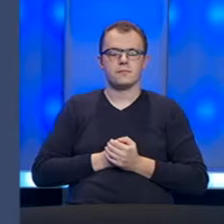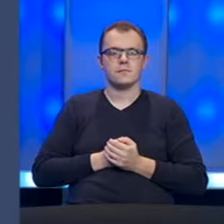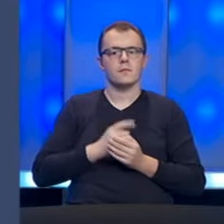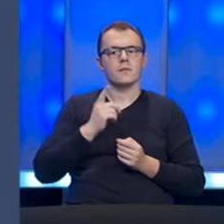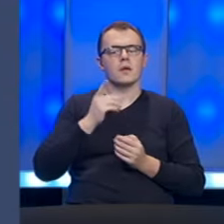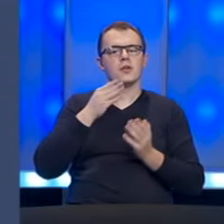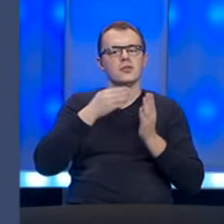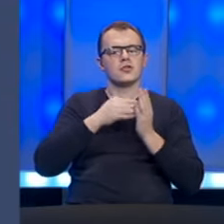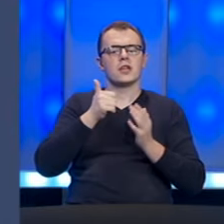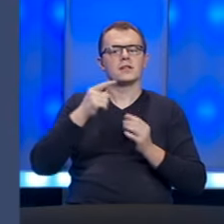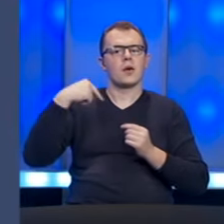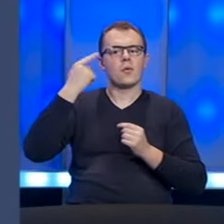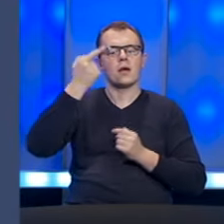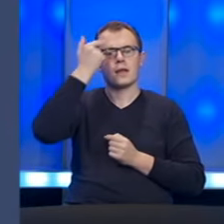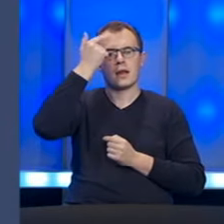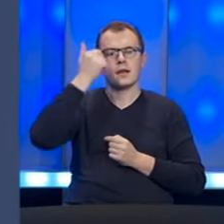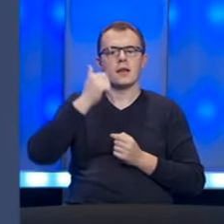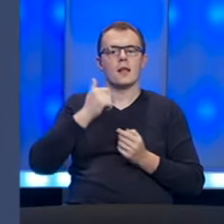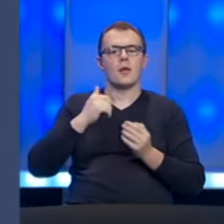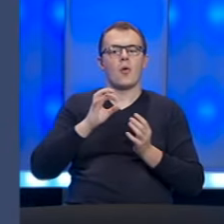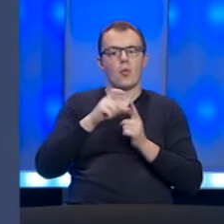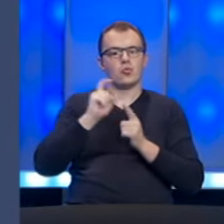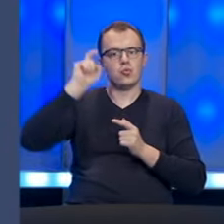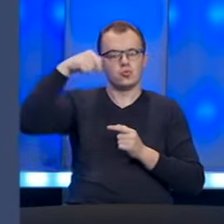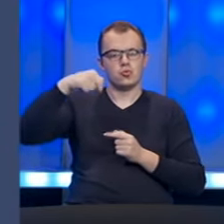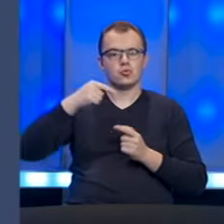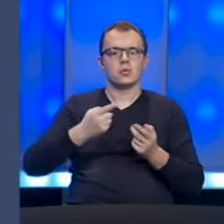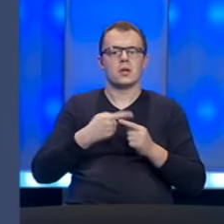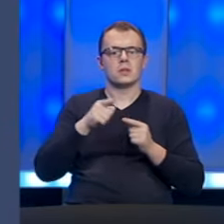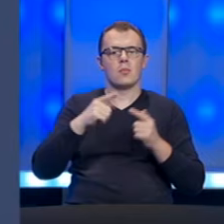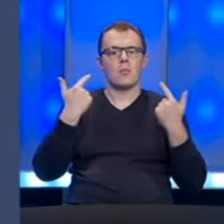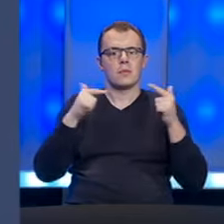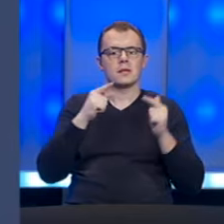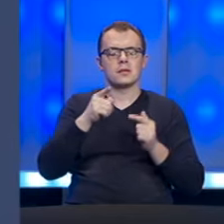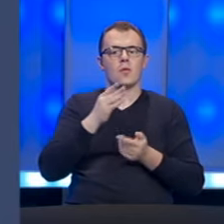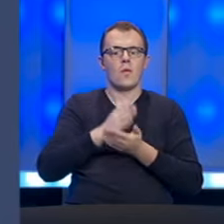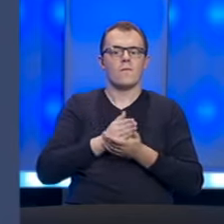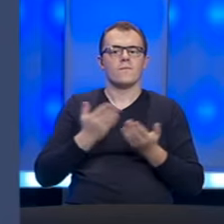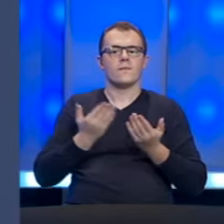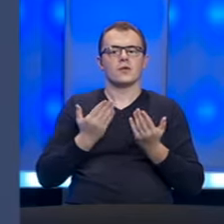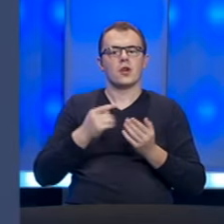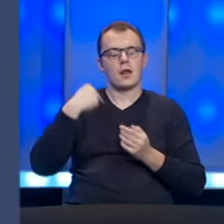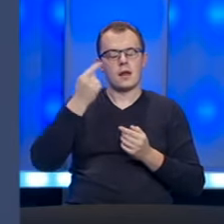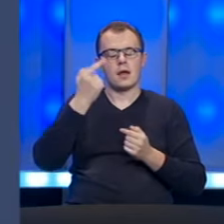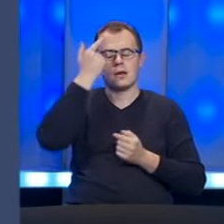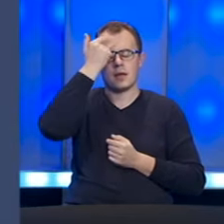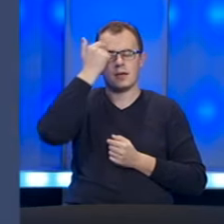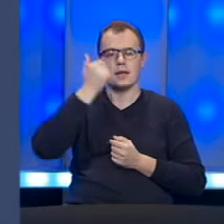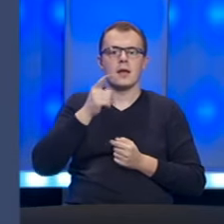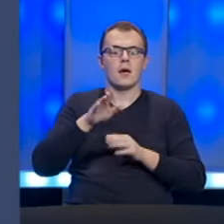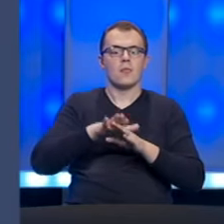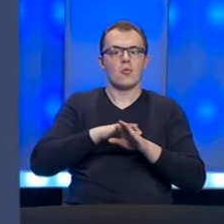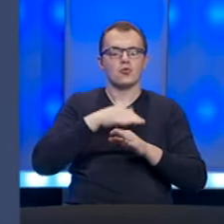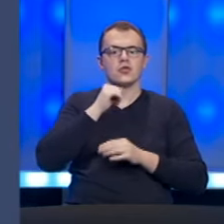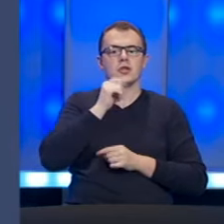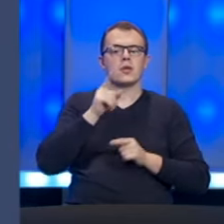Činjenica je od naredne nedelje, odnosno već praktično od sutra, međutim, s obzirom da su praznici to već praktično od naredne nedelje, počinju